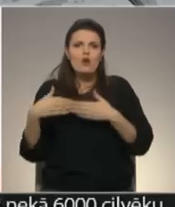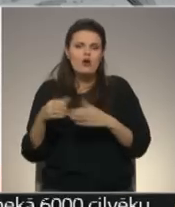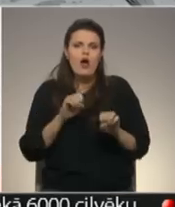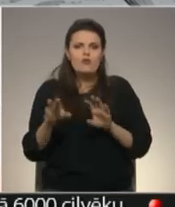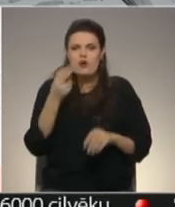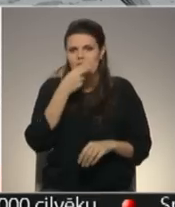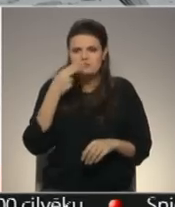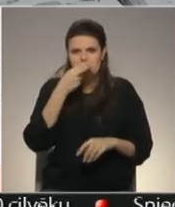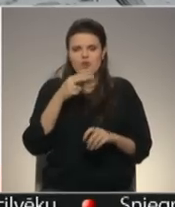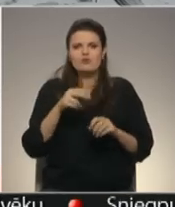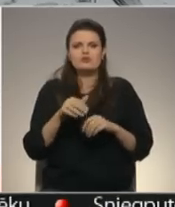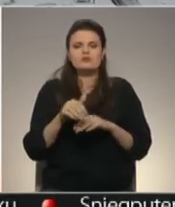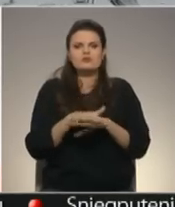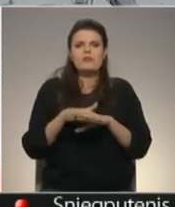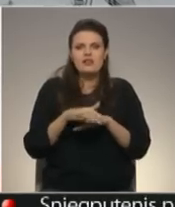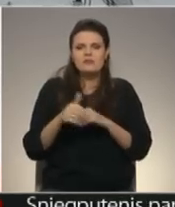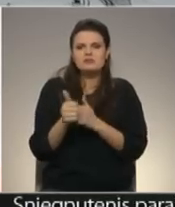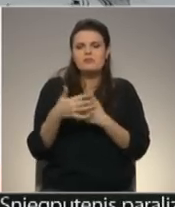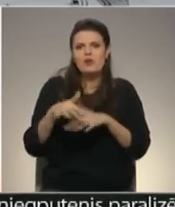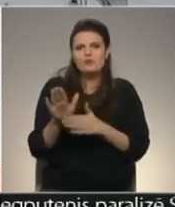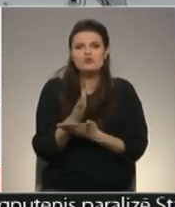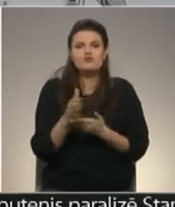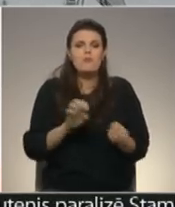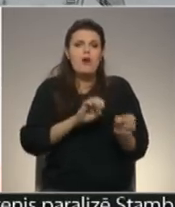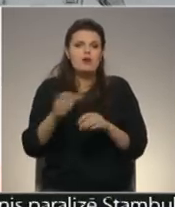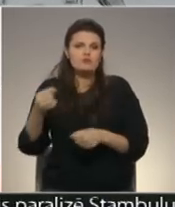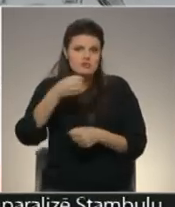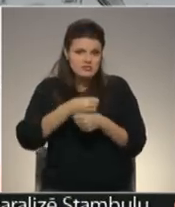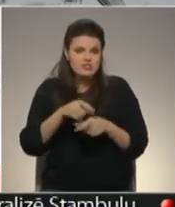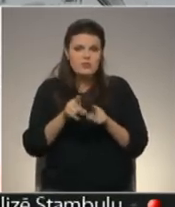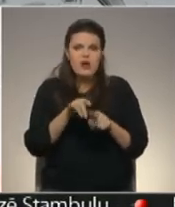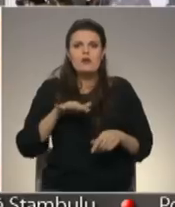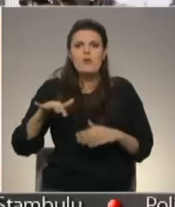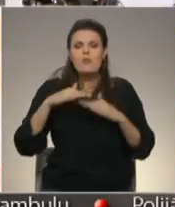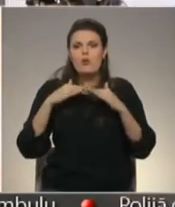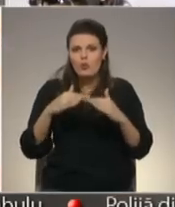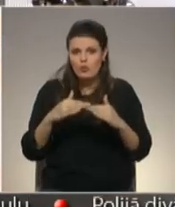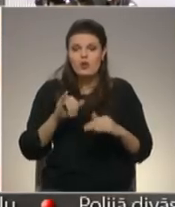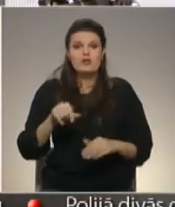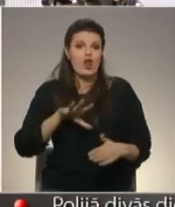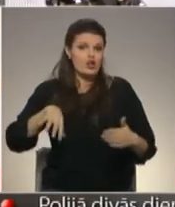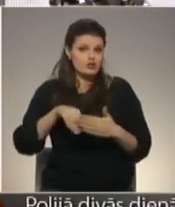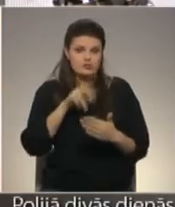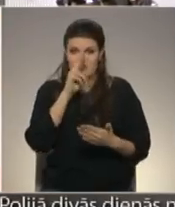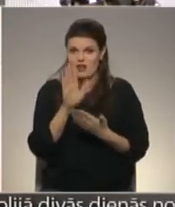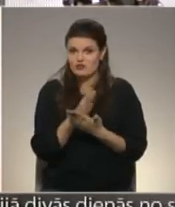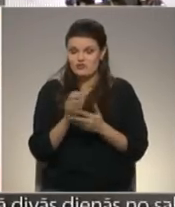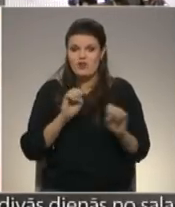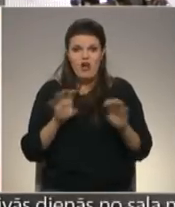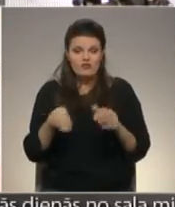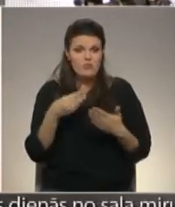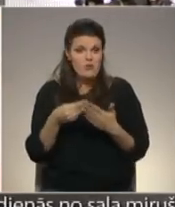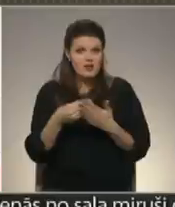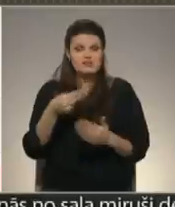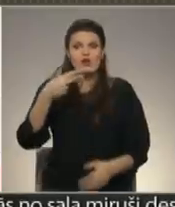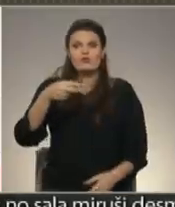atkritumu apsaimniekošanas sabiedrības pie jūras šķirošanas un pārkraušanas stacijā un poligonā janvāri. Ja līdz šim nešķiroties atdzīves atkritumi